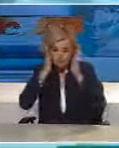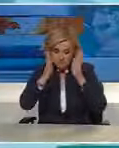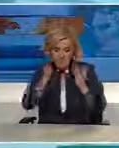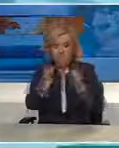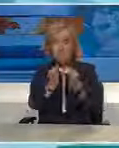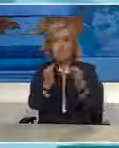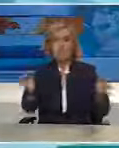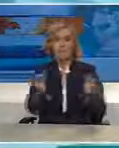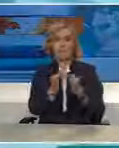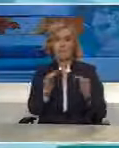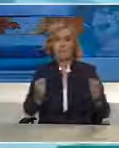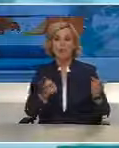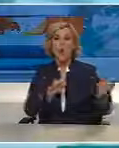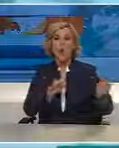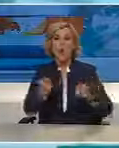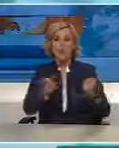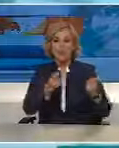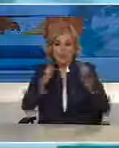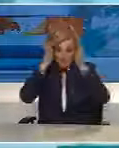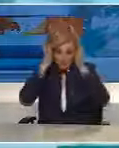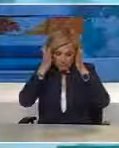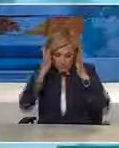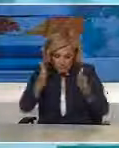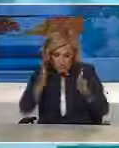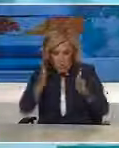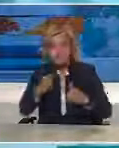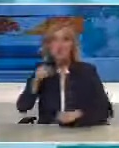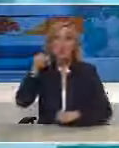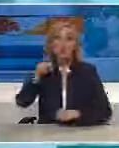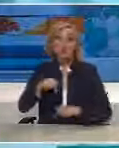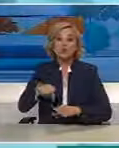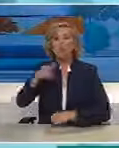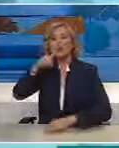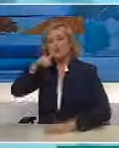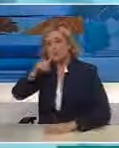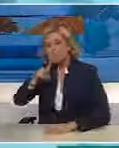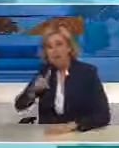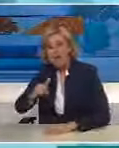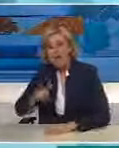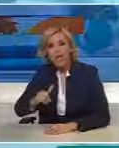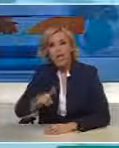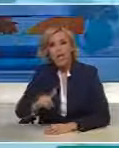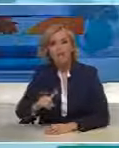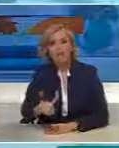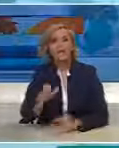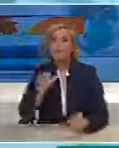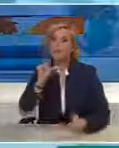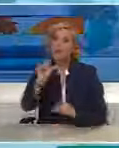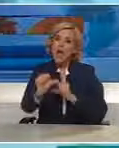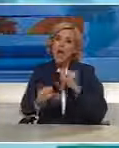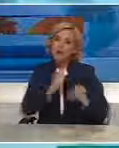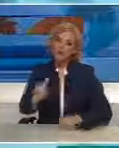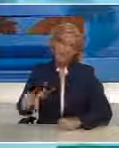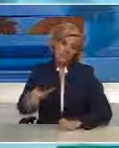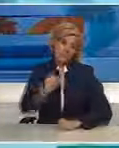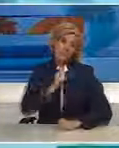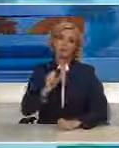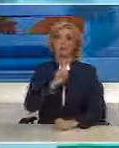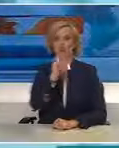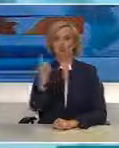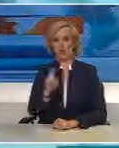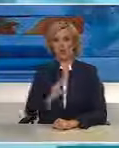πιστά τις οδηγίες των ειδικών. Τόσο τώρα, όσο και κατά τη διάρκεια της σταδιακής άρσης τους. Πρέπει να παραμείνουμε προσιλωμένοι στο